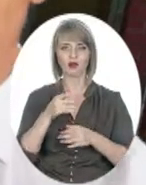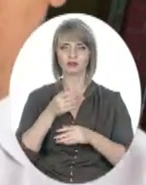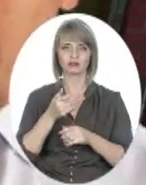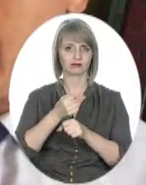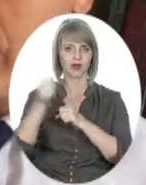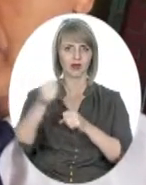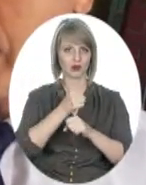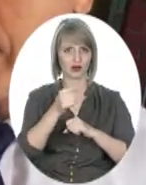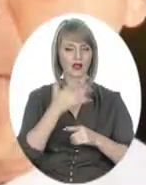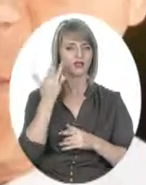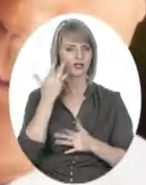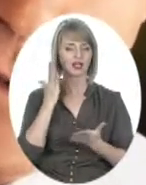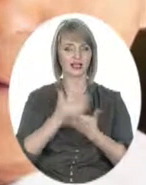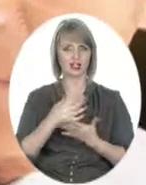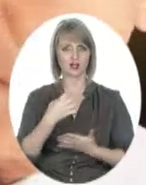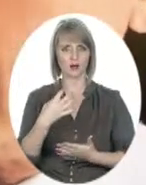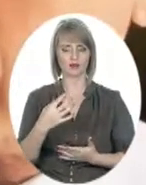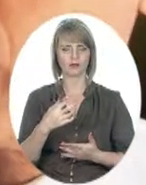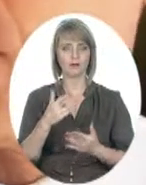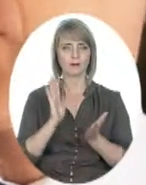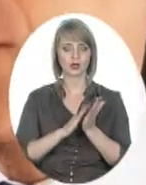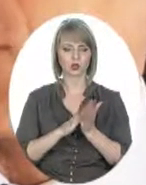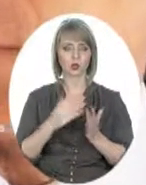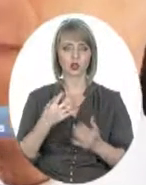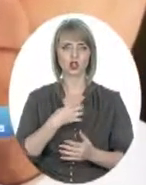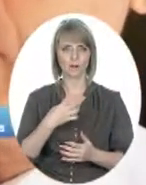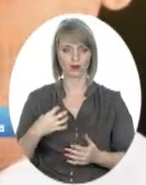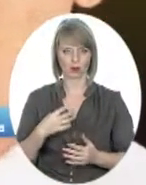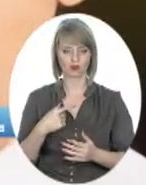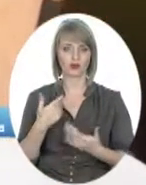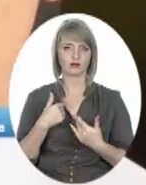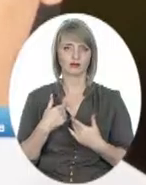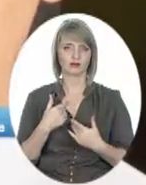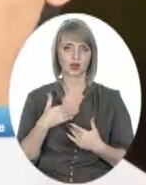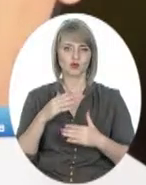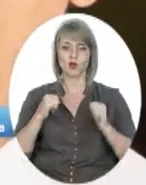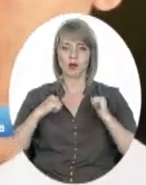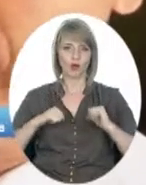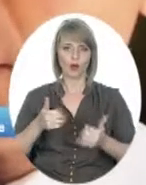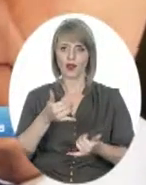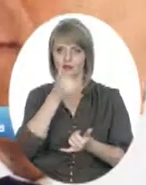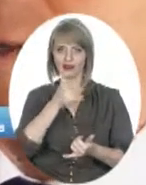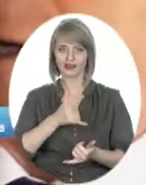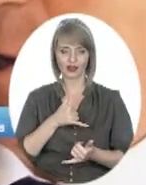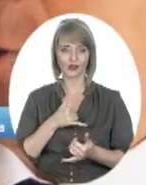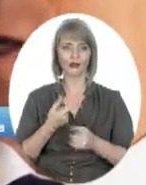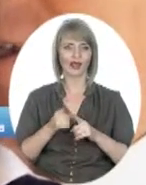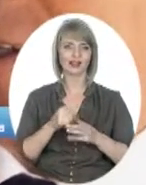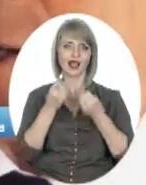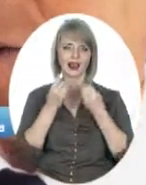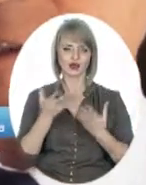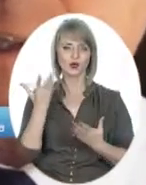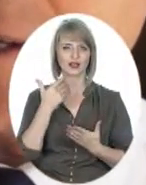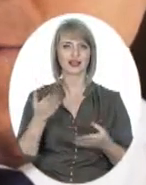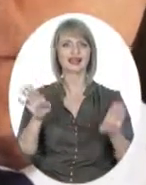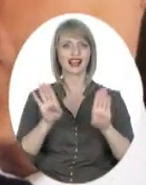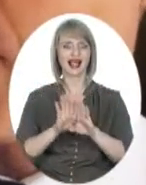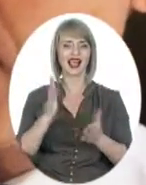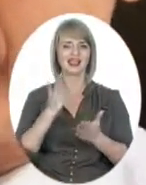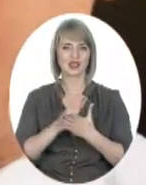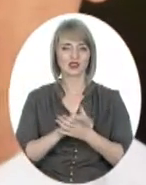русской лапте, судья международной категории, как никто другой знает, какие требуются усилия, чтобы стать лучшим. Добрый день, Алена.